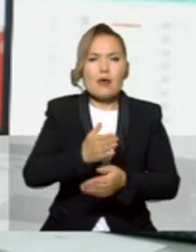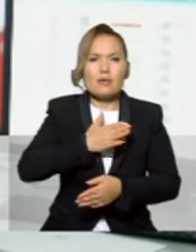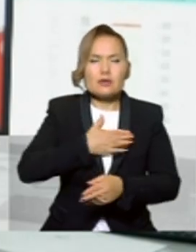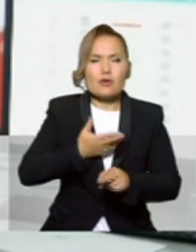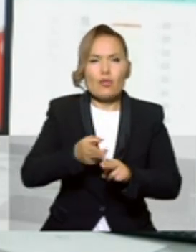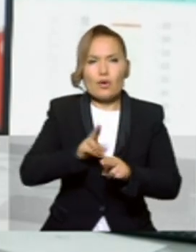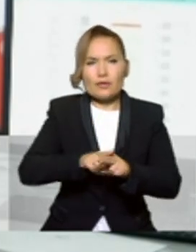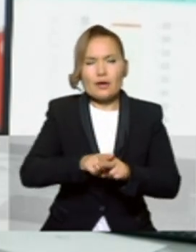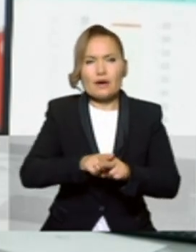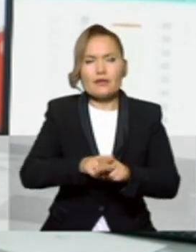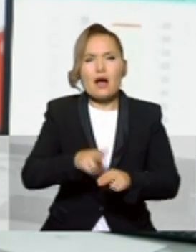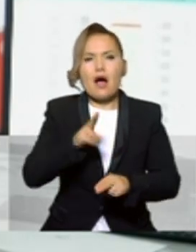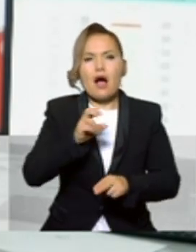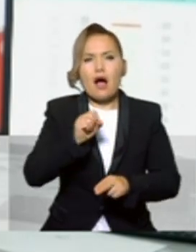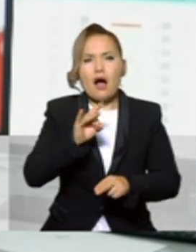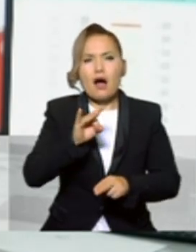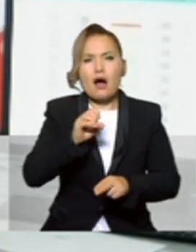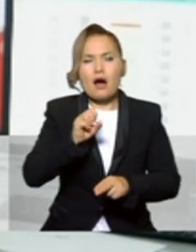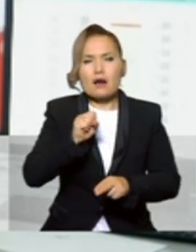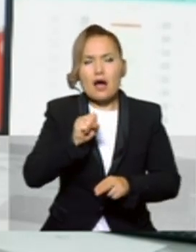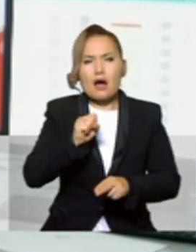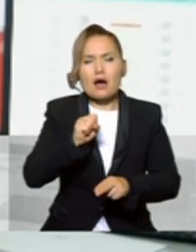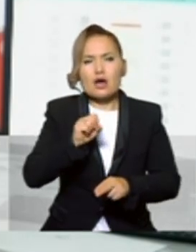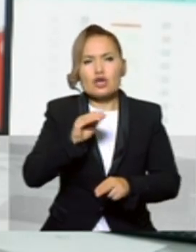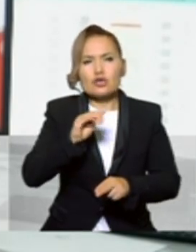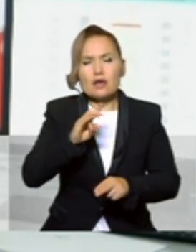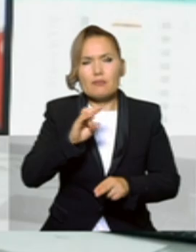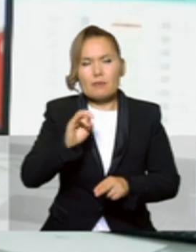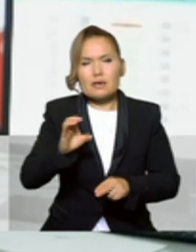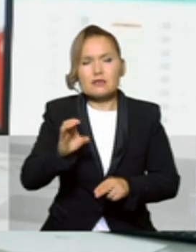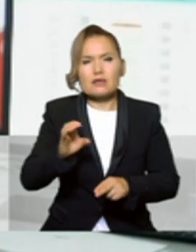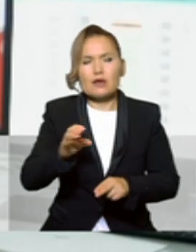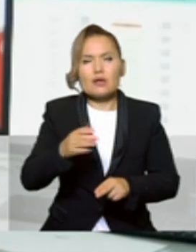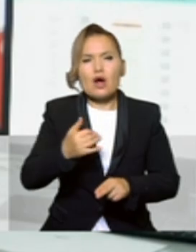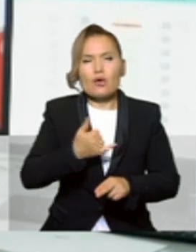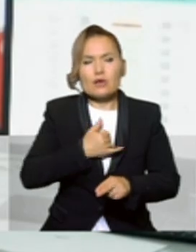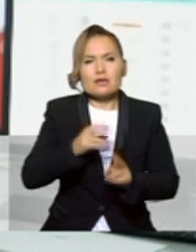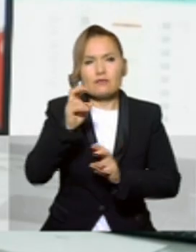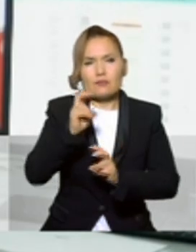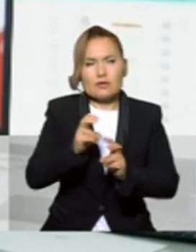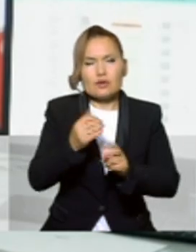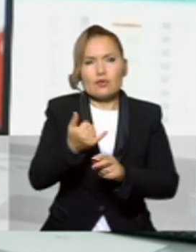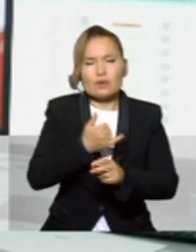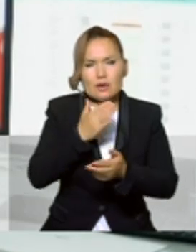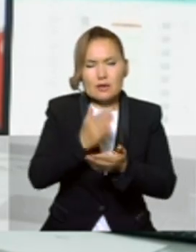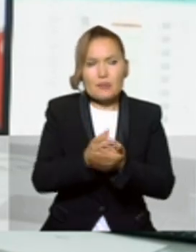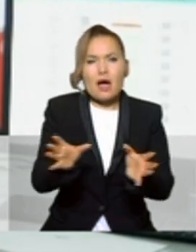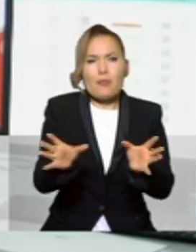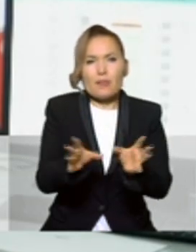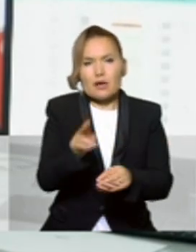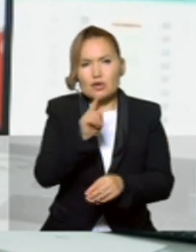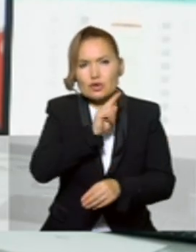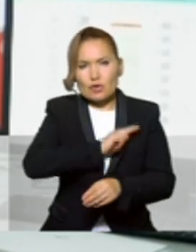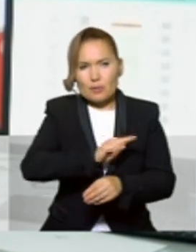бұл Қаражанбас мұнай мекемесінде серіктесіміз бар, Сити компаниясымен бірлесіп